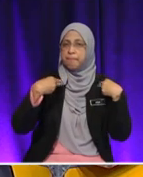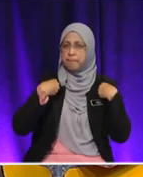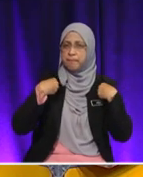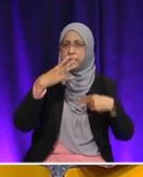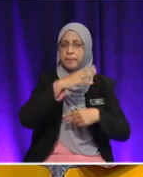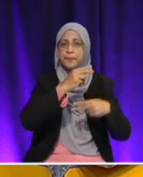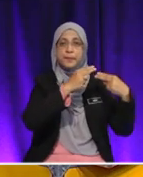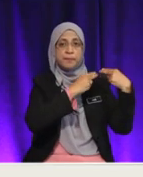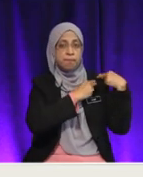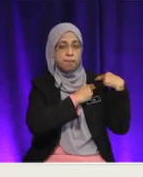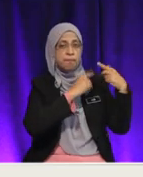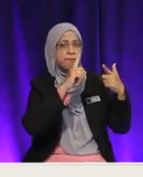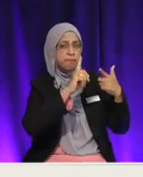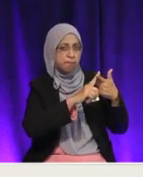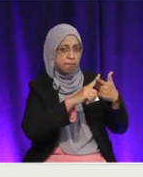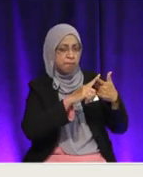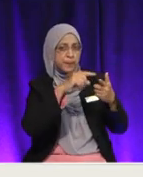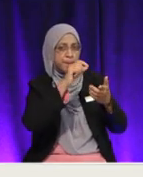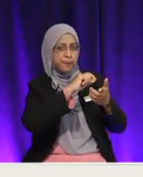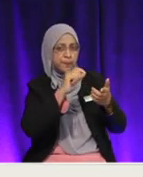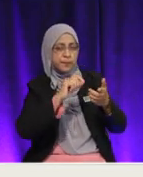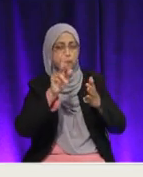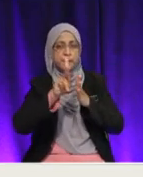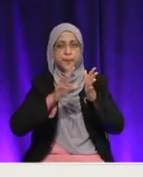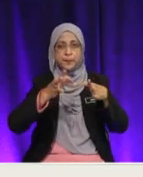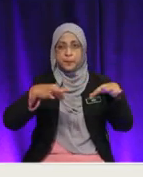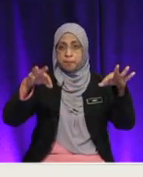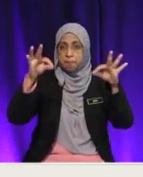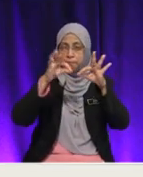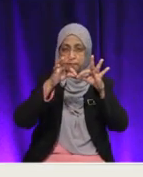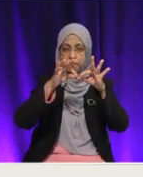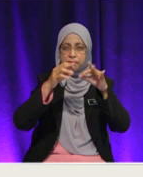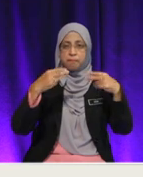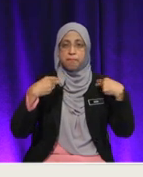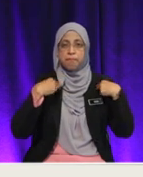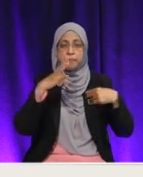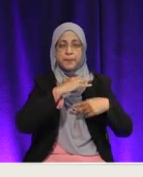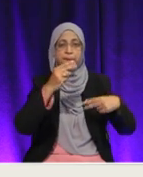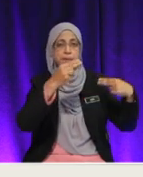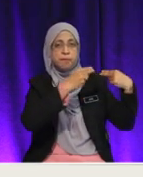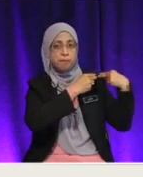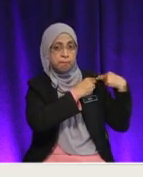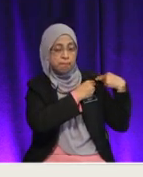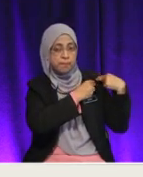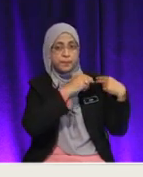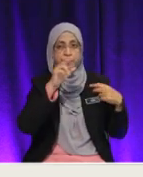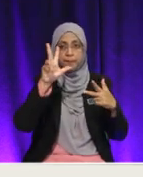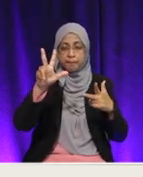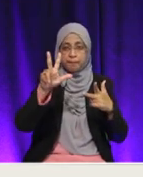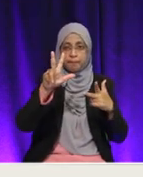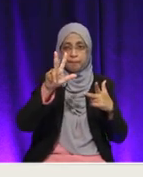yang kedua menguraikan kepentingan hak dan tanggung jawab yang ke-3 pula